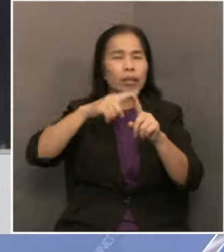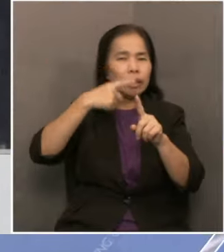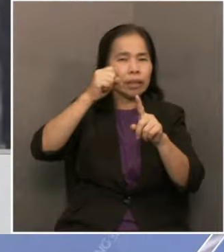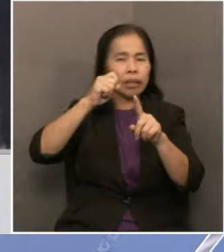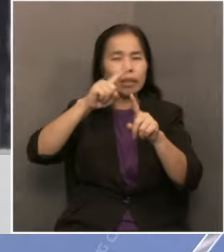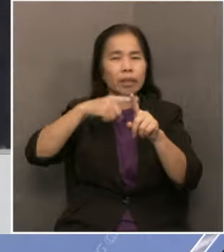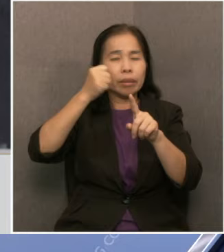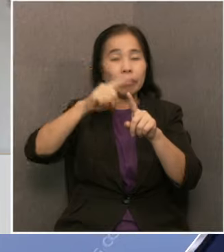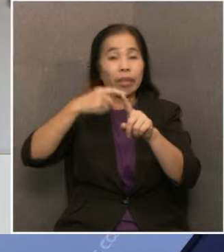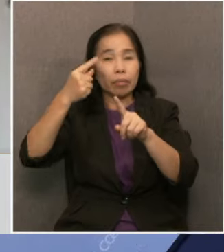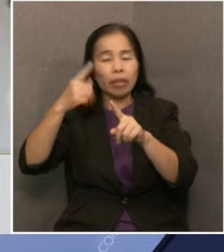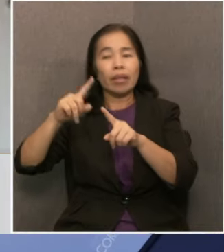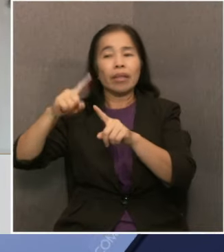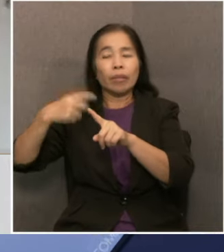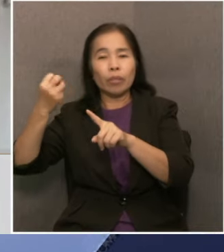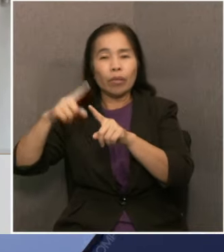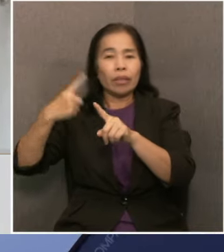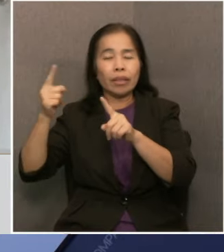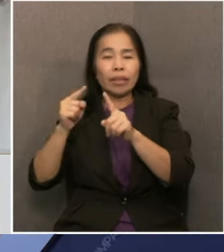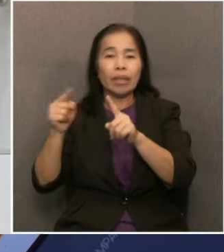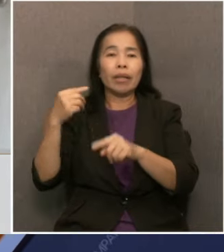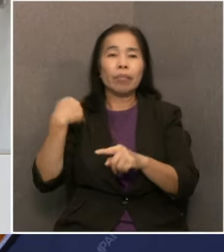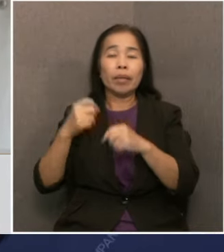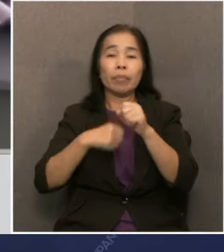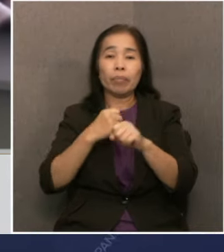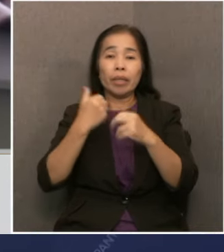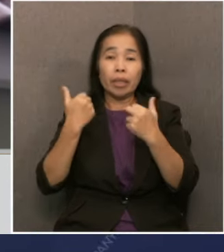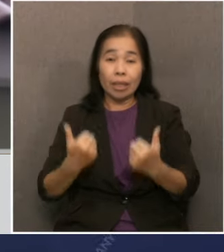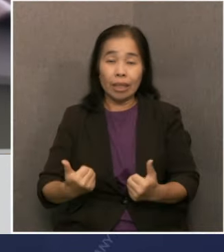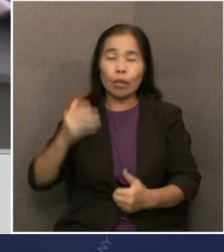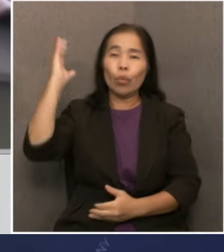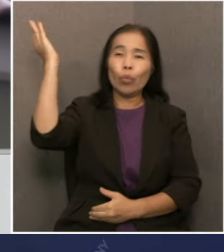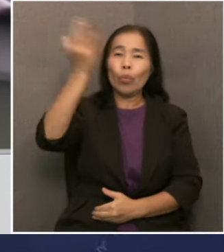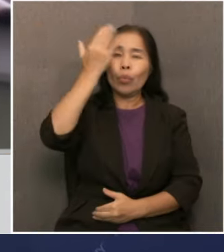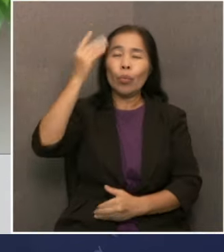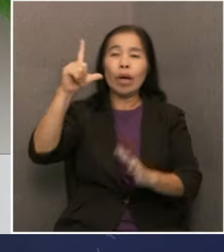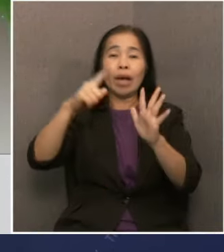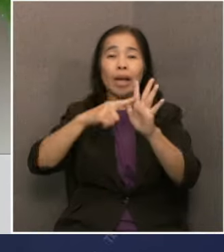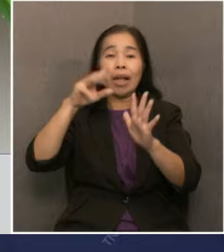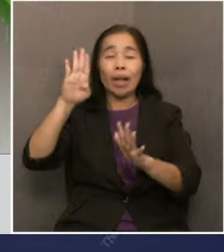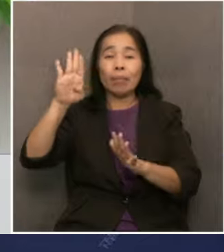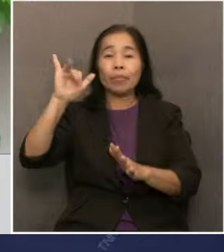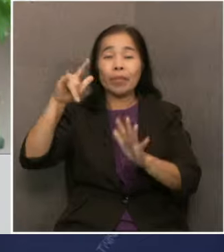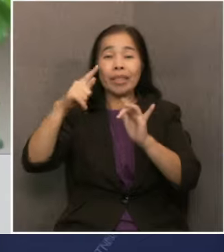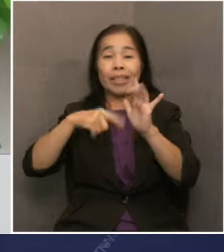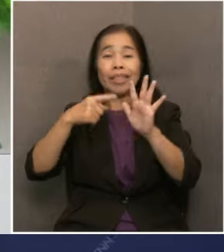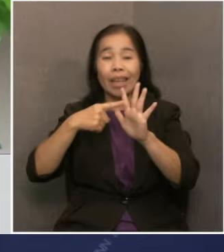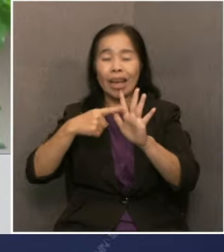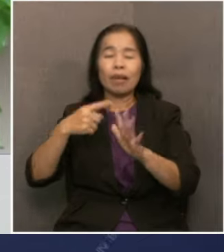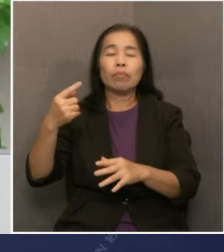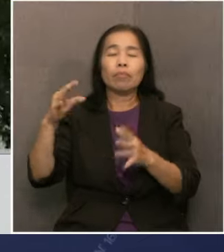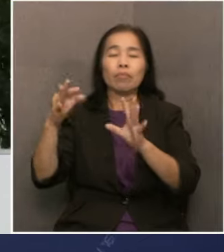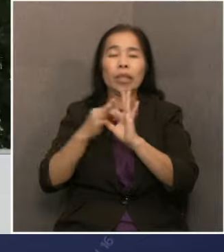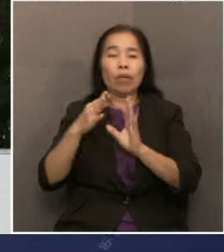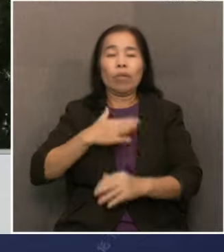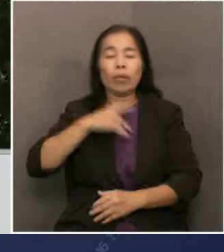เพรฉนั้นอยทเรงขตนว่า รานิษัท LAURAีนี้ไม่ได้เป็นปัจัยหักทเราจะทำใหนามส่มนะเพระว่าอะไร... เพรว่าเขามาตอนปลายธี